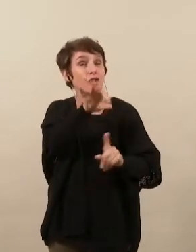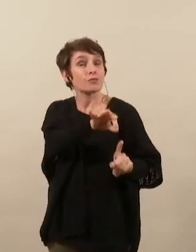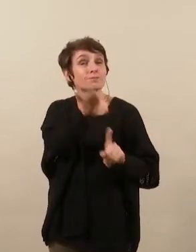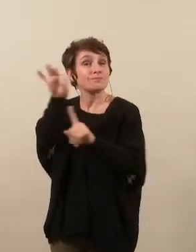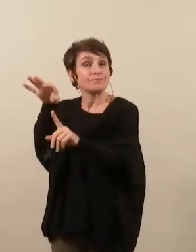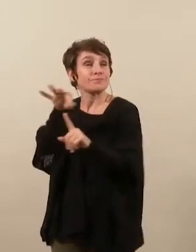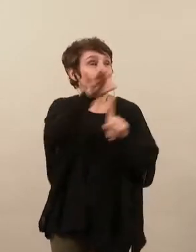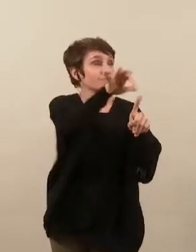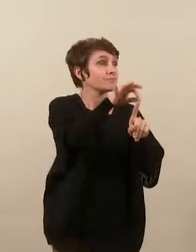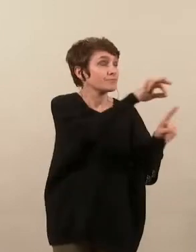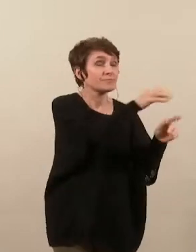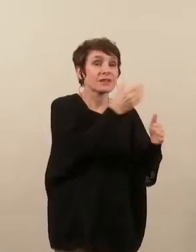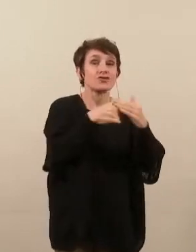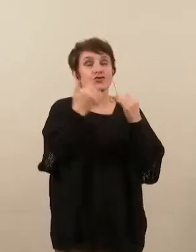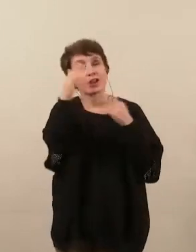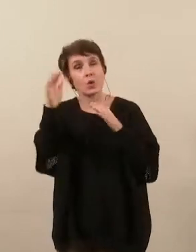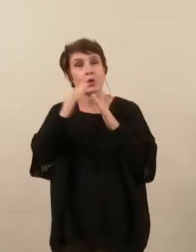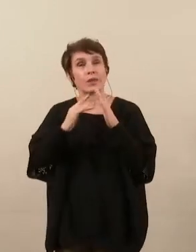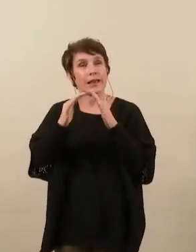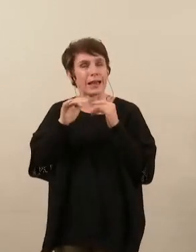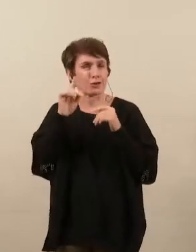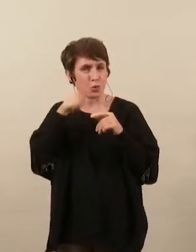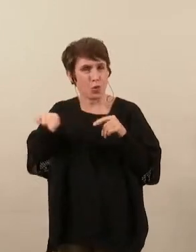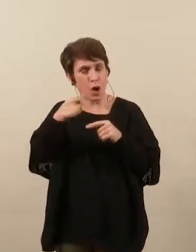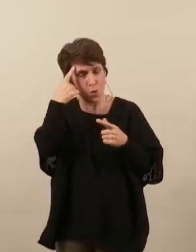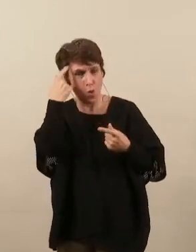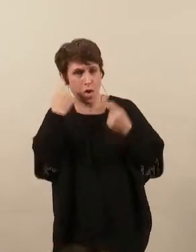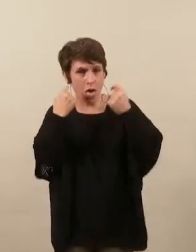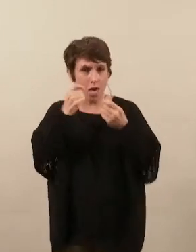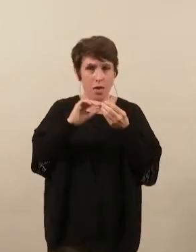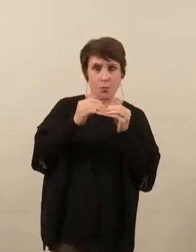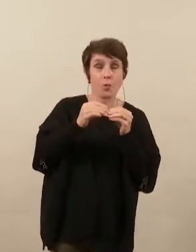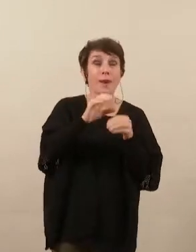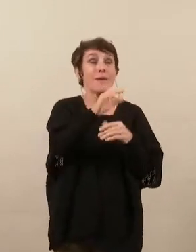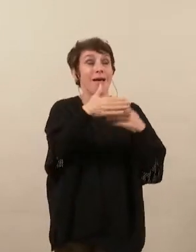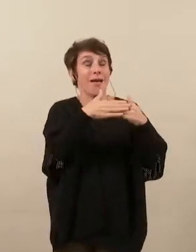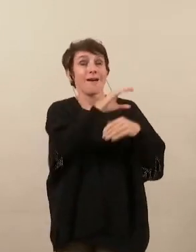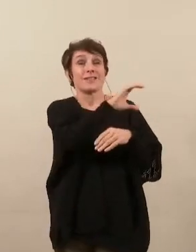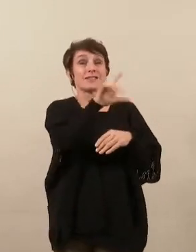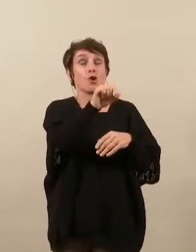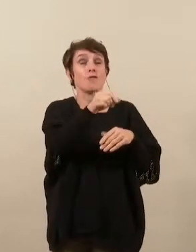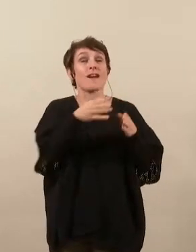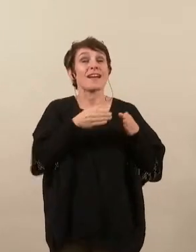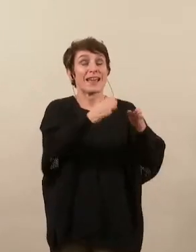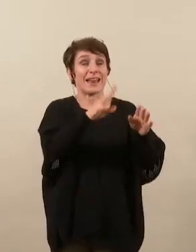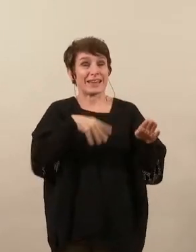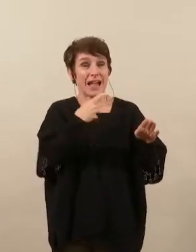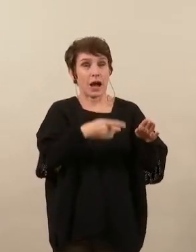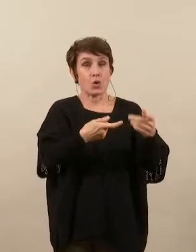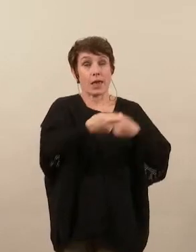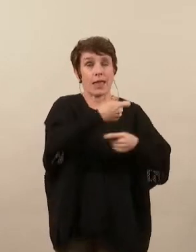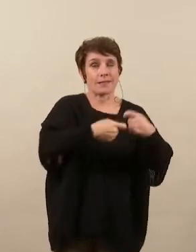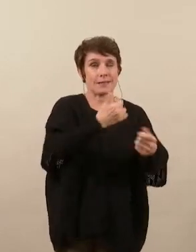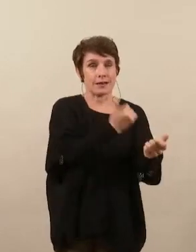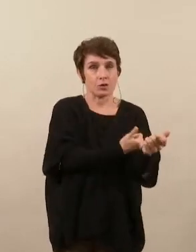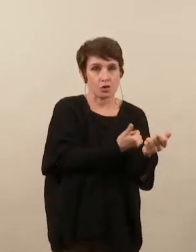crèches parce qu'ils se sont plaints du deal qui est au 120 Galerie l'Arlequin et donc de l'insécurité pour travailler et pour les